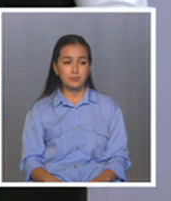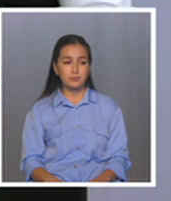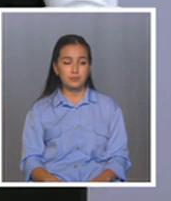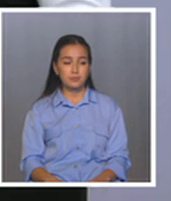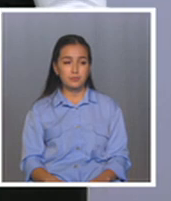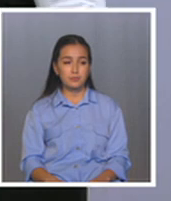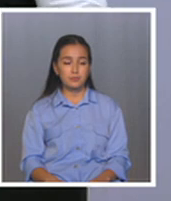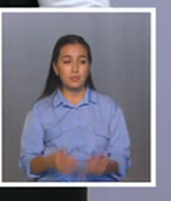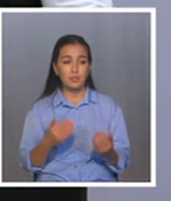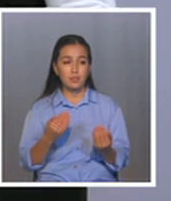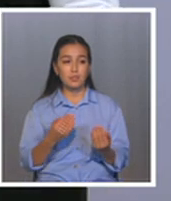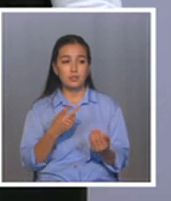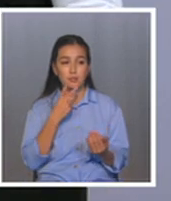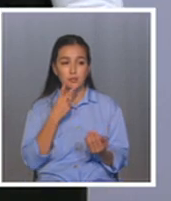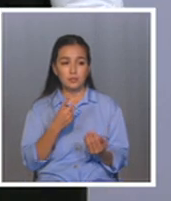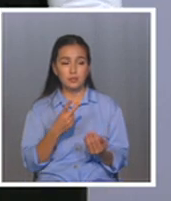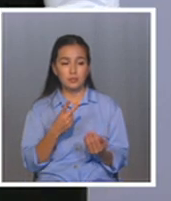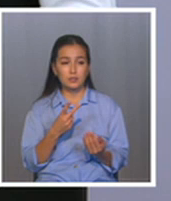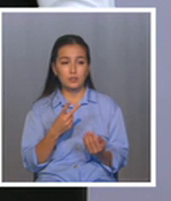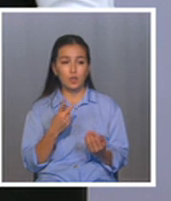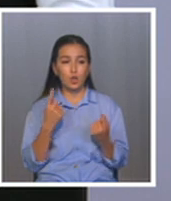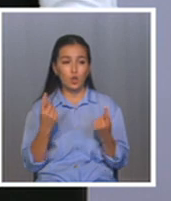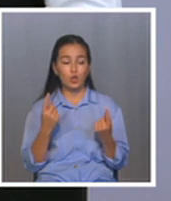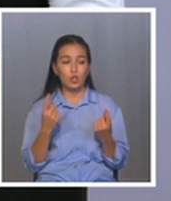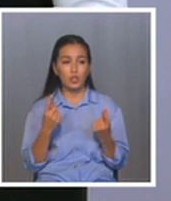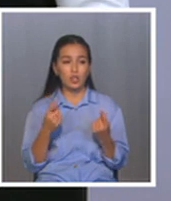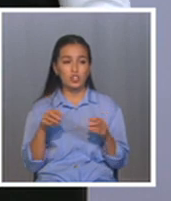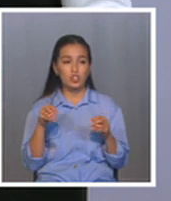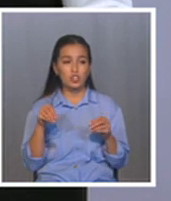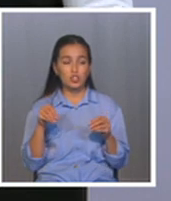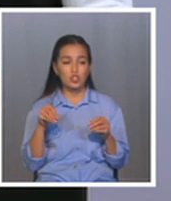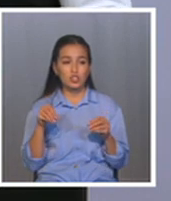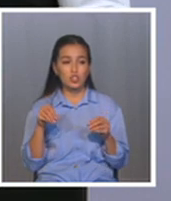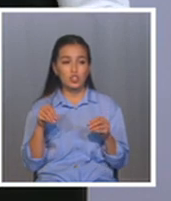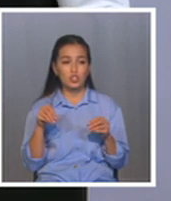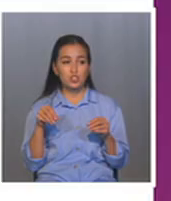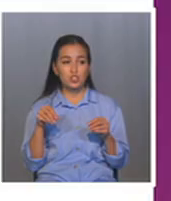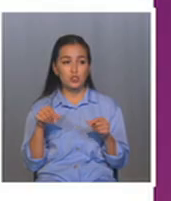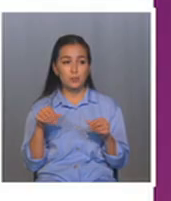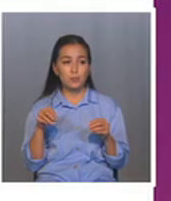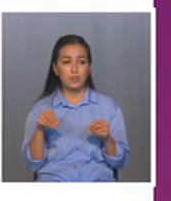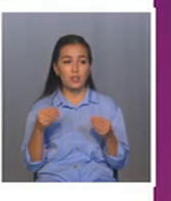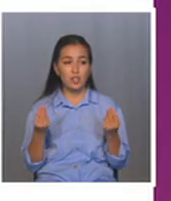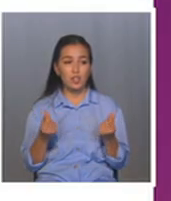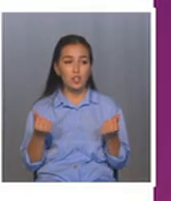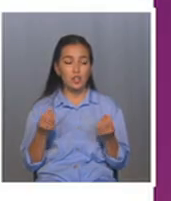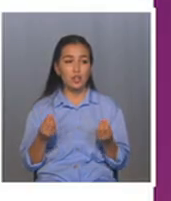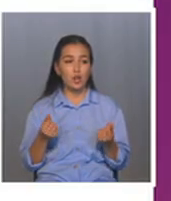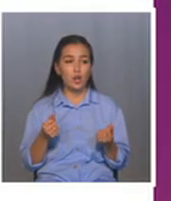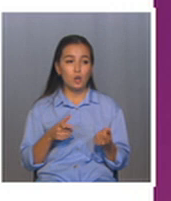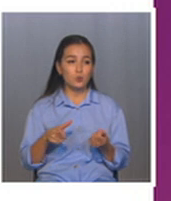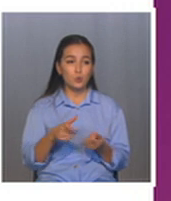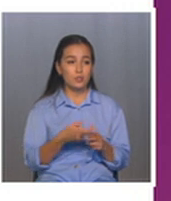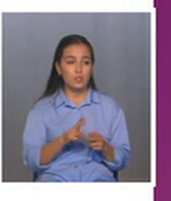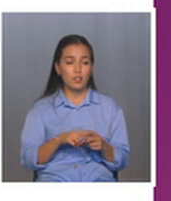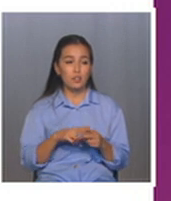Ал енді оқушылар, Ұлы Жібек жолының тауарларына көшейік. Оқушылар, сіздер